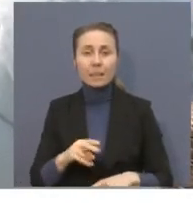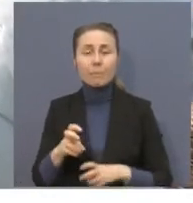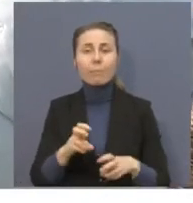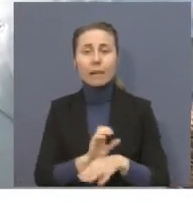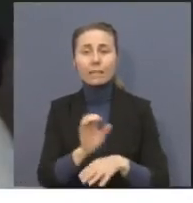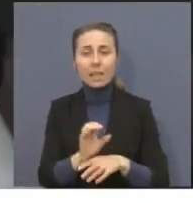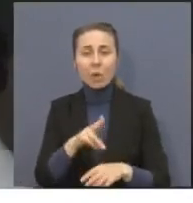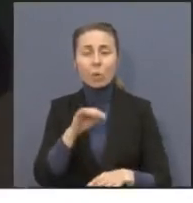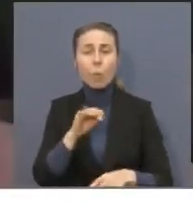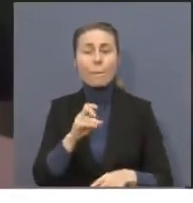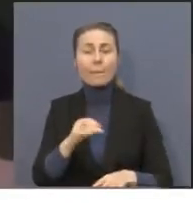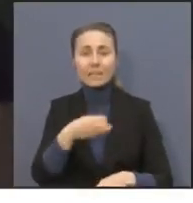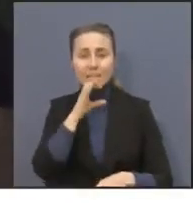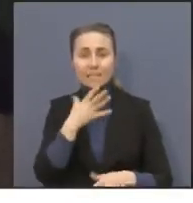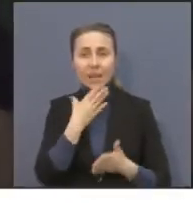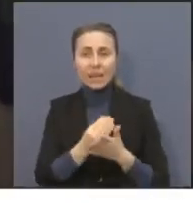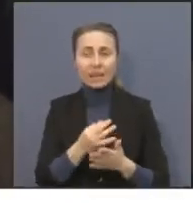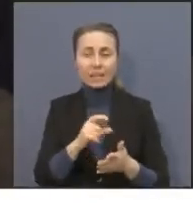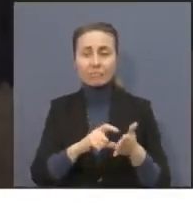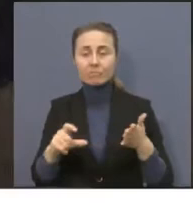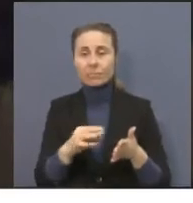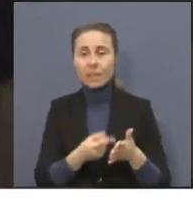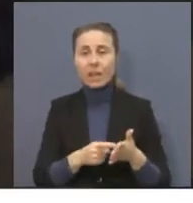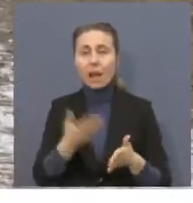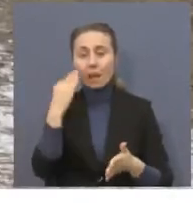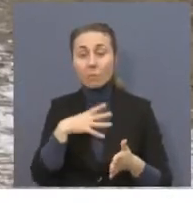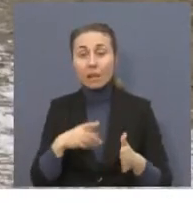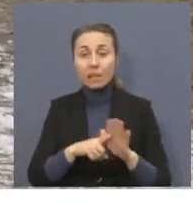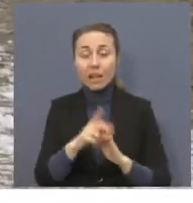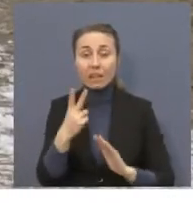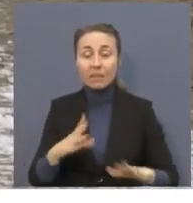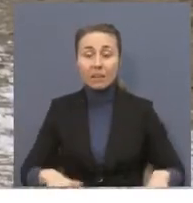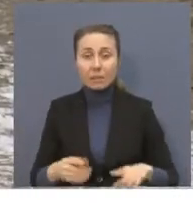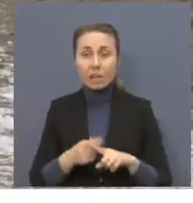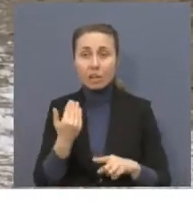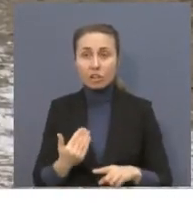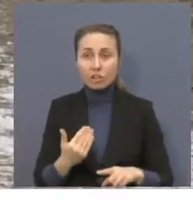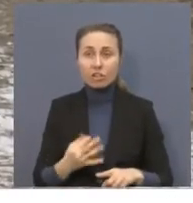под своим брендом. На старте у мужчины было всего 2 кобылы, теперь же 2 стада лошадей. По